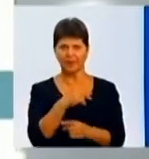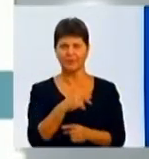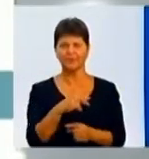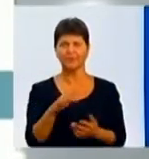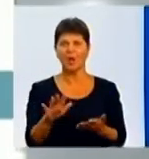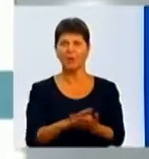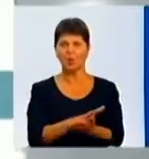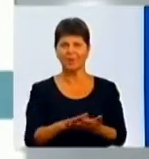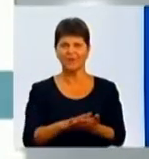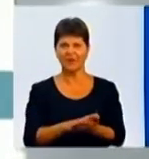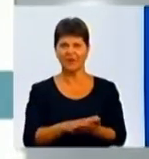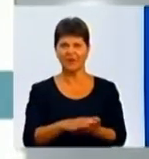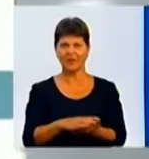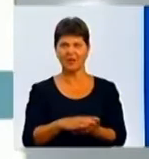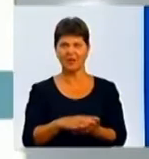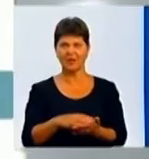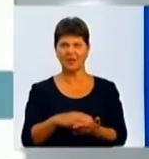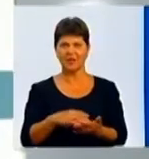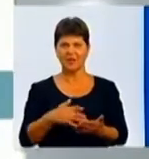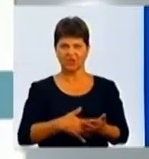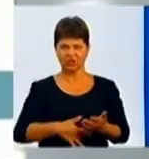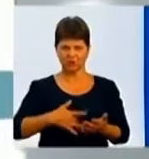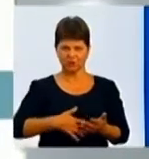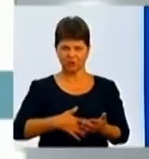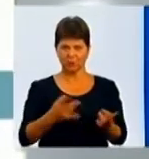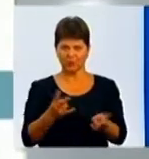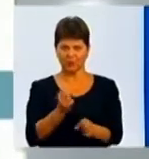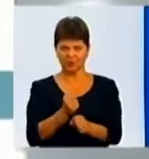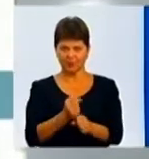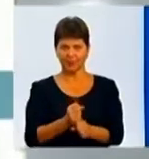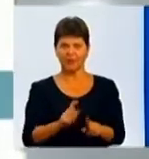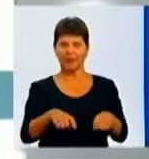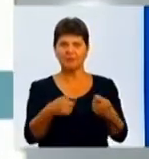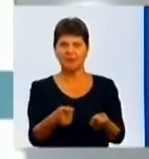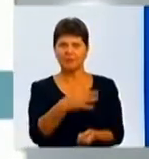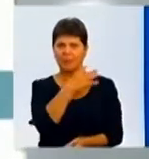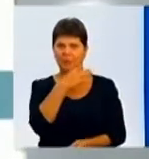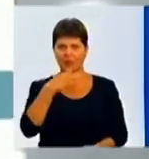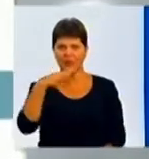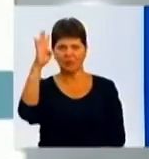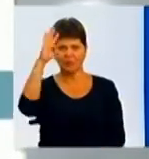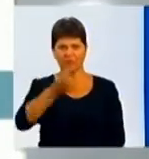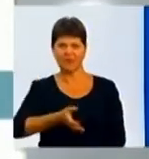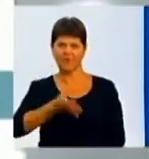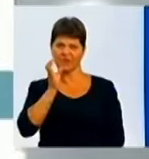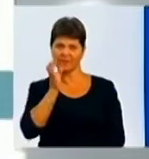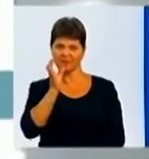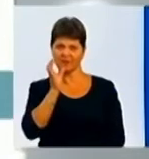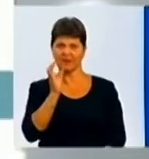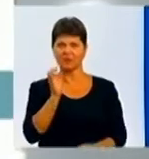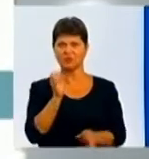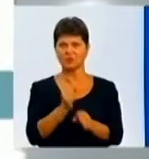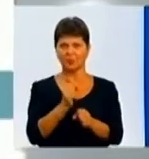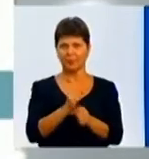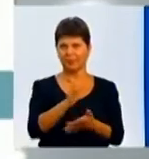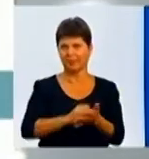шлунку зробити також потрібно, наприклад, дати велику кількість рідини, от, спровокувати блювання, натискаючи